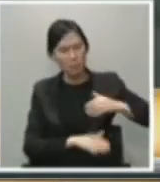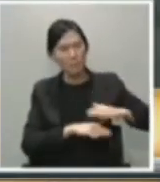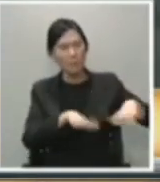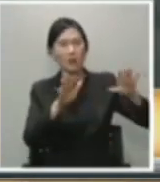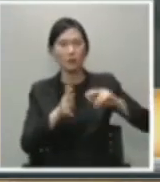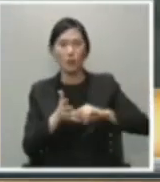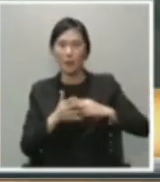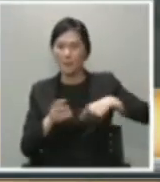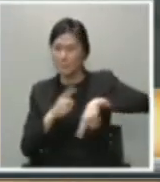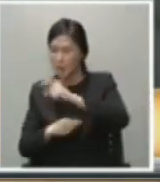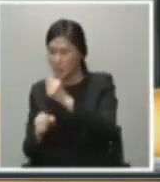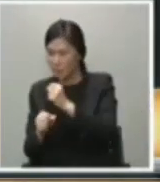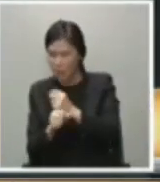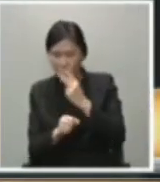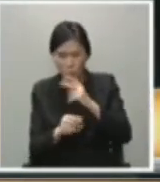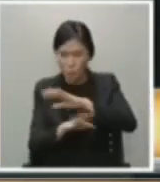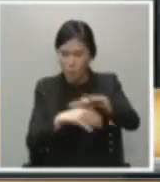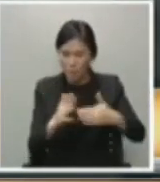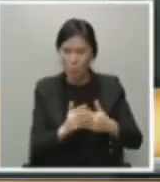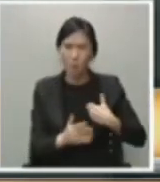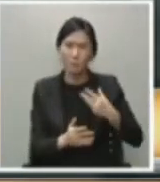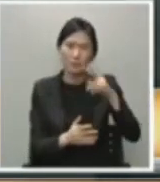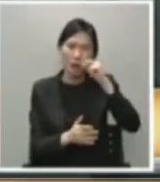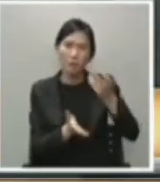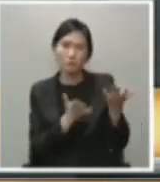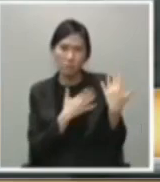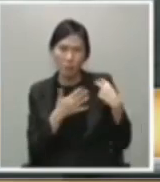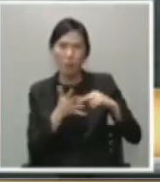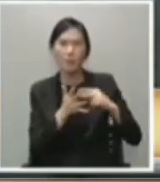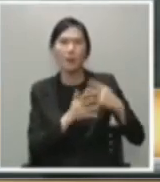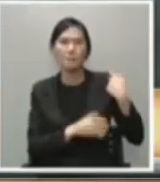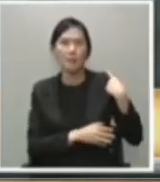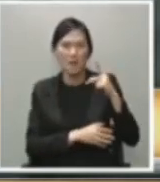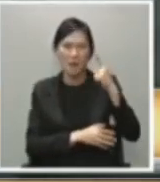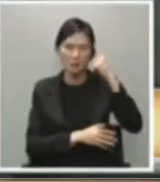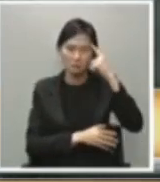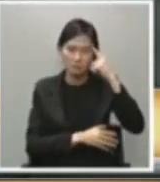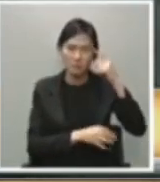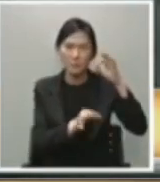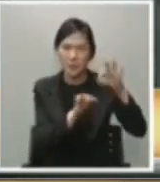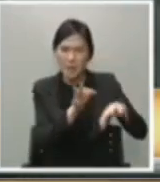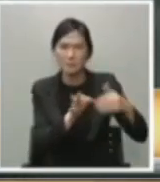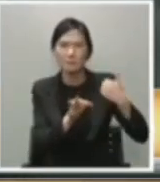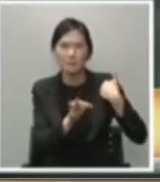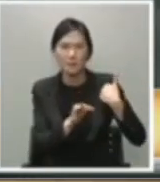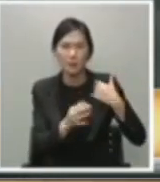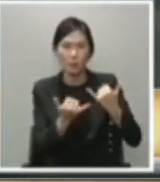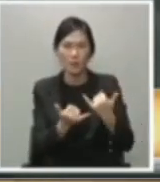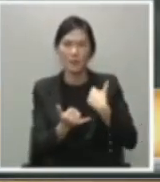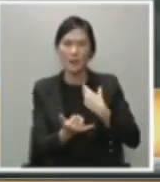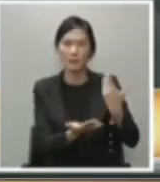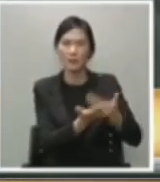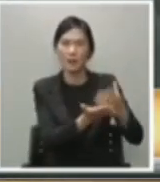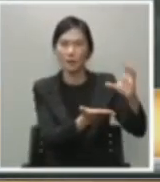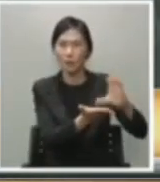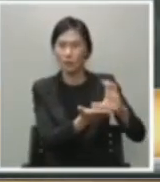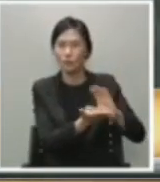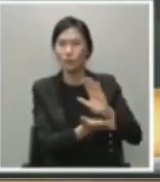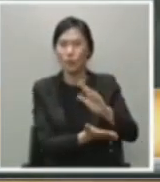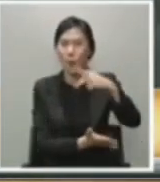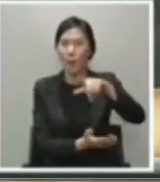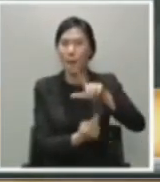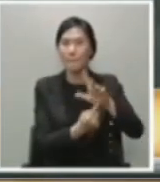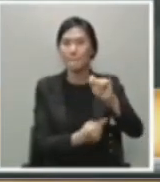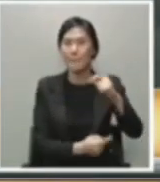กลับมาน้ำเต็มตุ่มทุกคนครับนี่คือการประหยัดพลังงานวันนี้อยากจะให้กองทุนพลังงานนะครับฝากท่านนาย